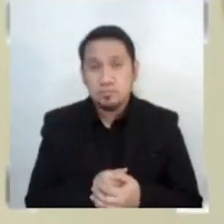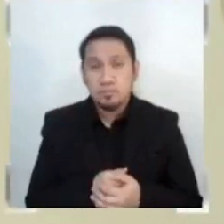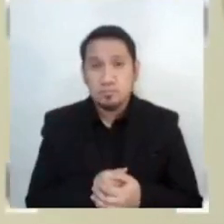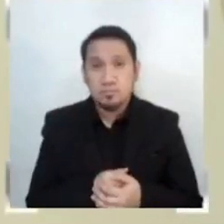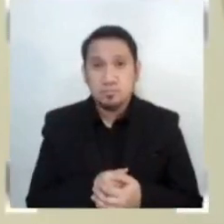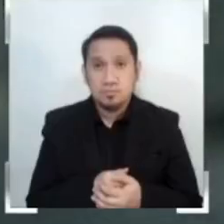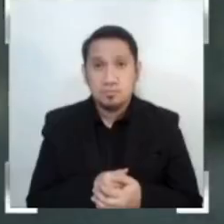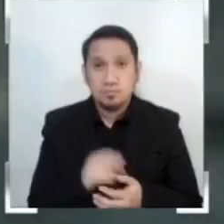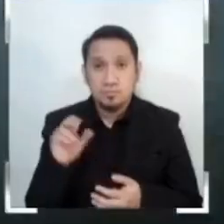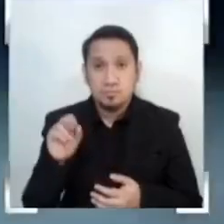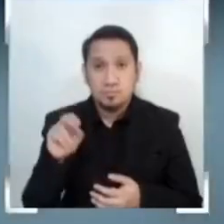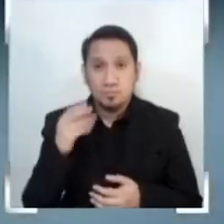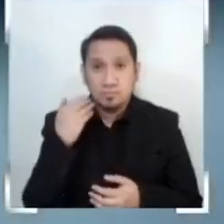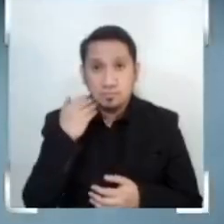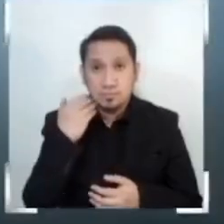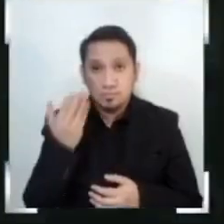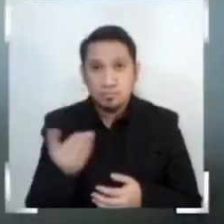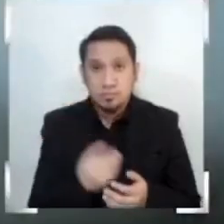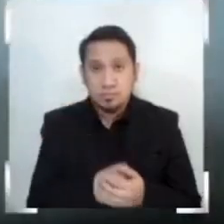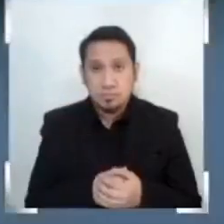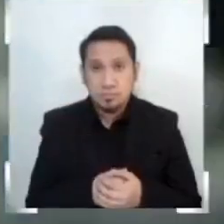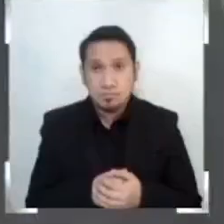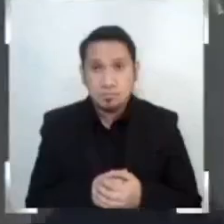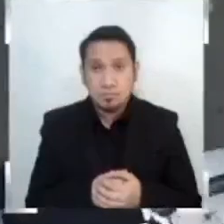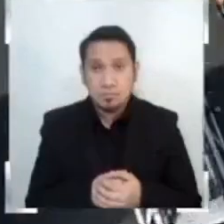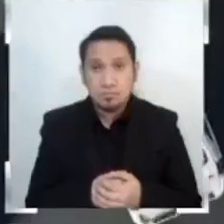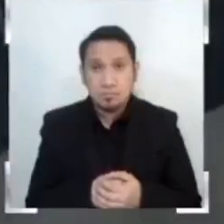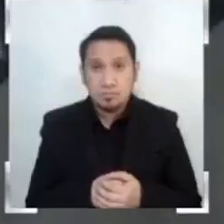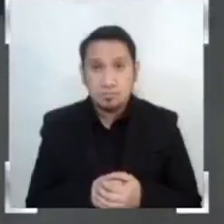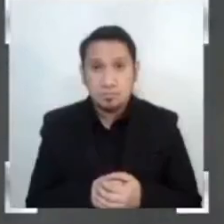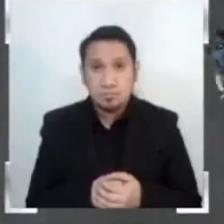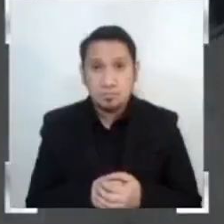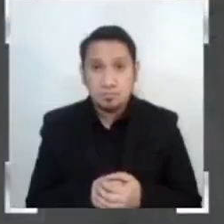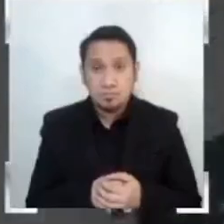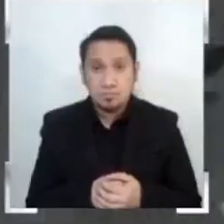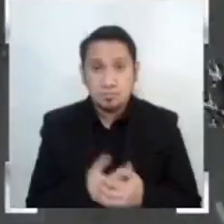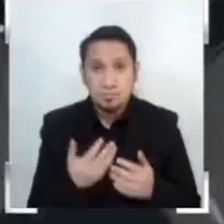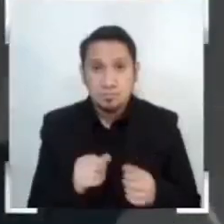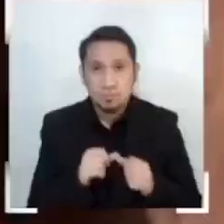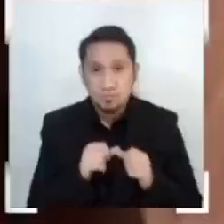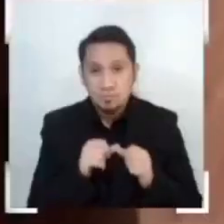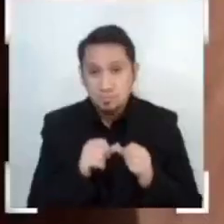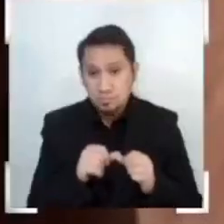namatay, pinakamataas sa loob ng 43 araw. Patuloy na paalala ng